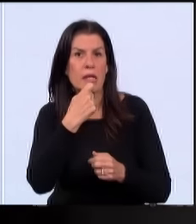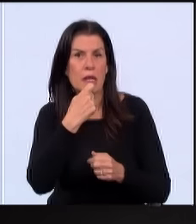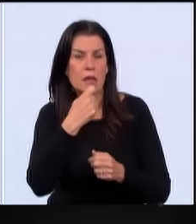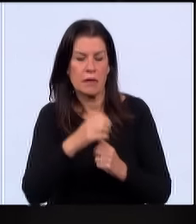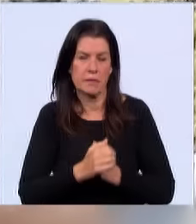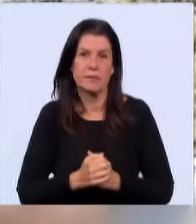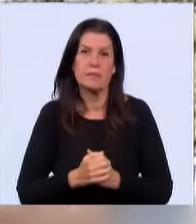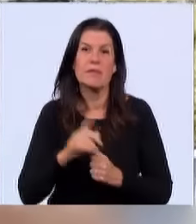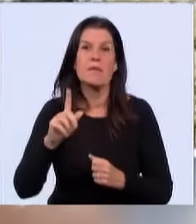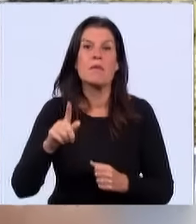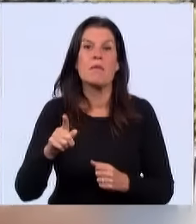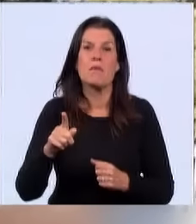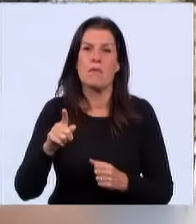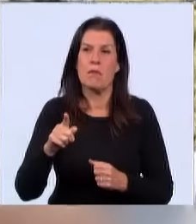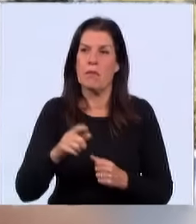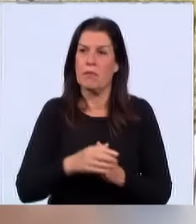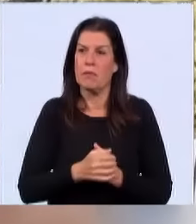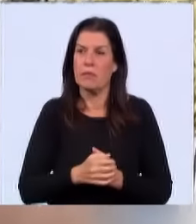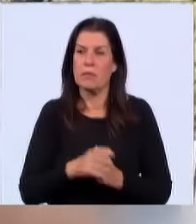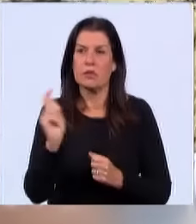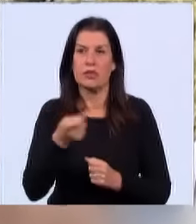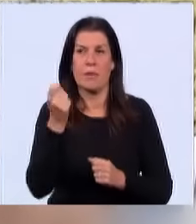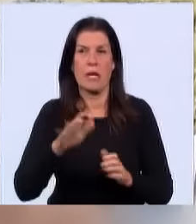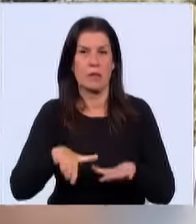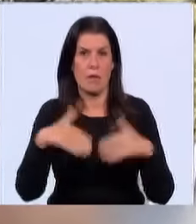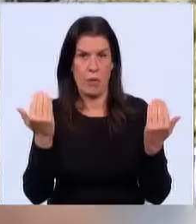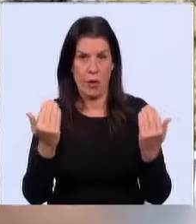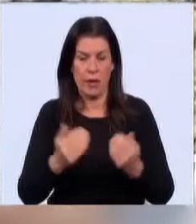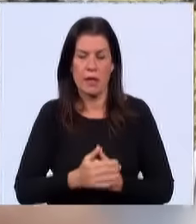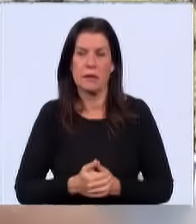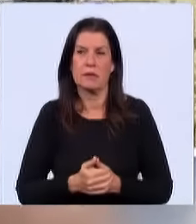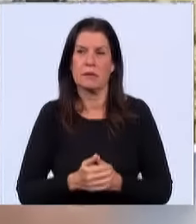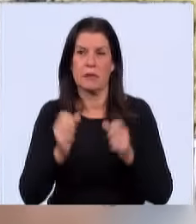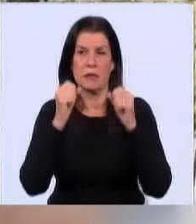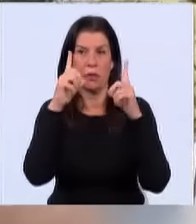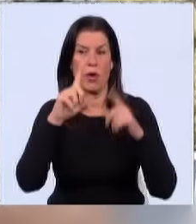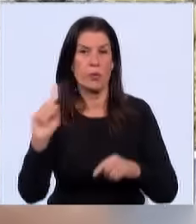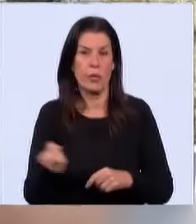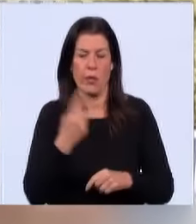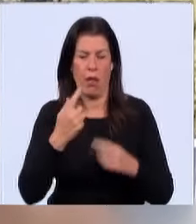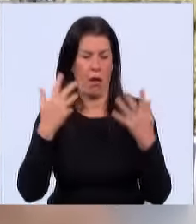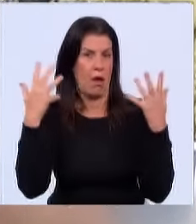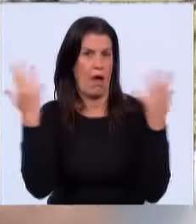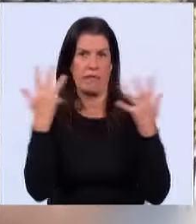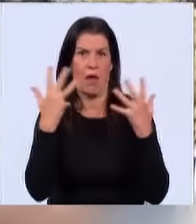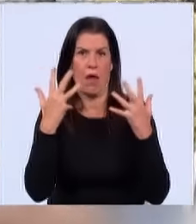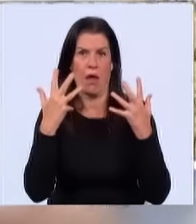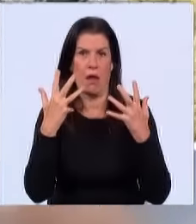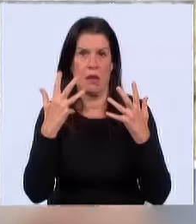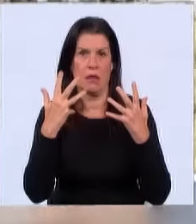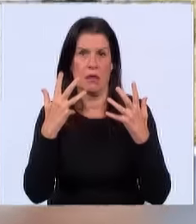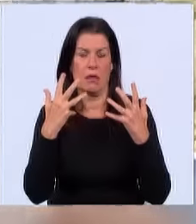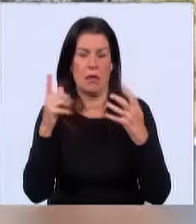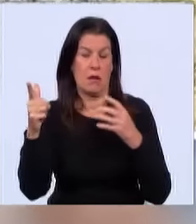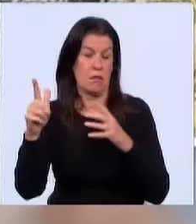האוגדה. בשבת בבוקר התעוררנו כולנו בהפתעה גדולה מאוד למתקפה